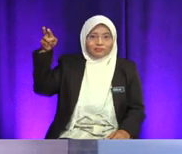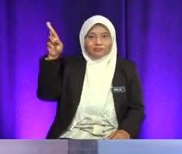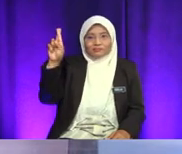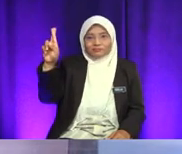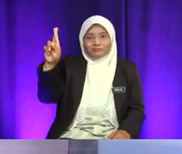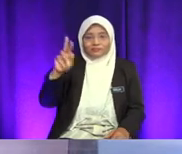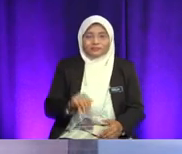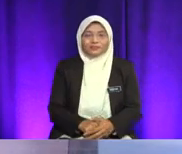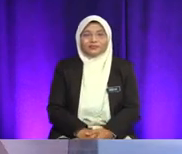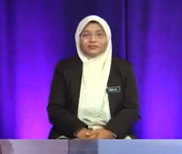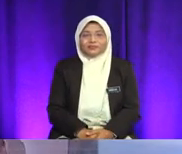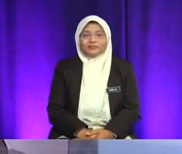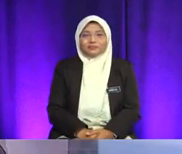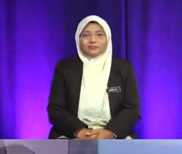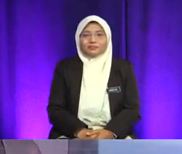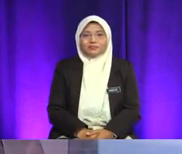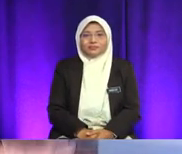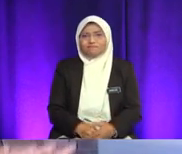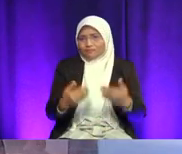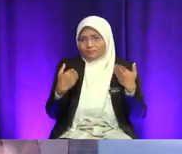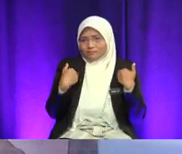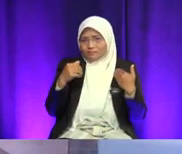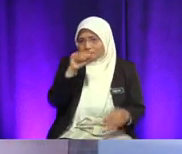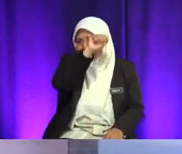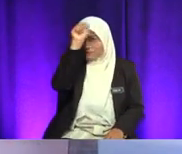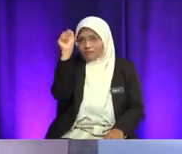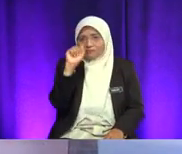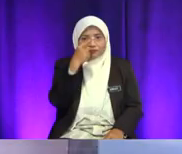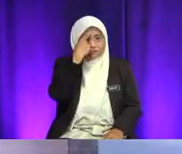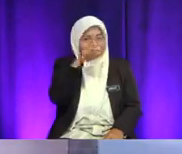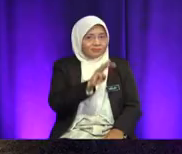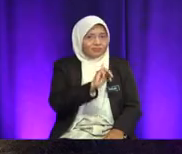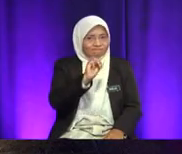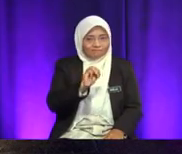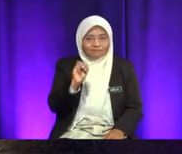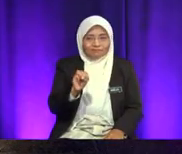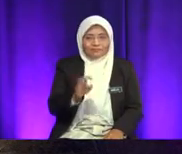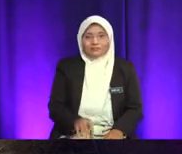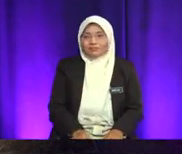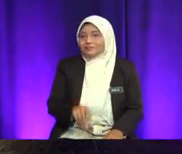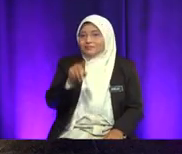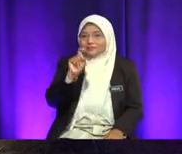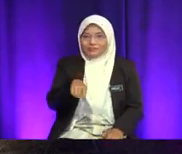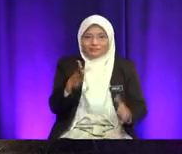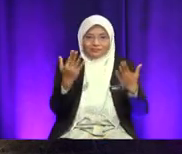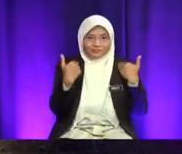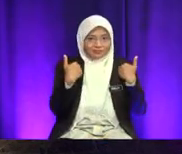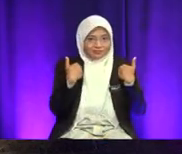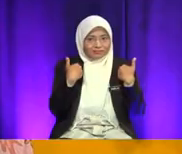berkenaan dengan pembelajaran ini ada tak persoalan yang tidak diajukan kepada murid-murid kita mesti ada sebab kita